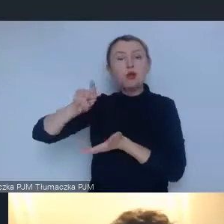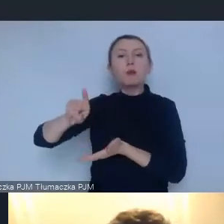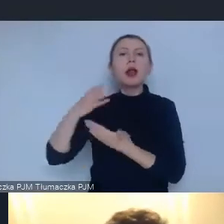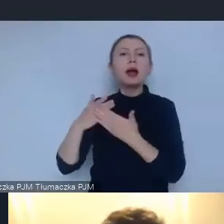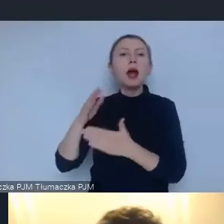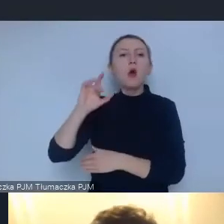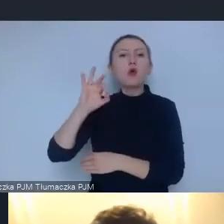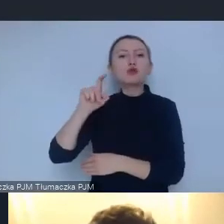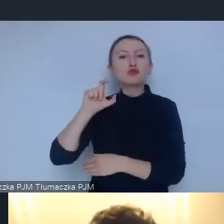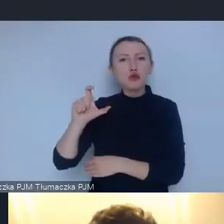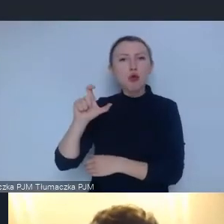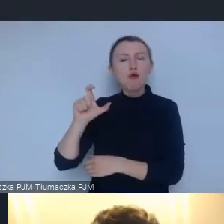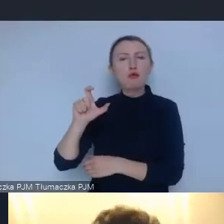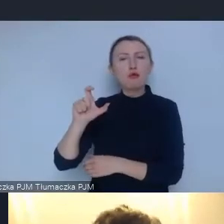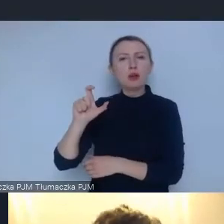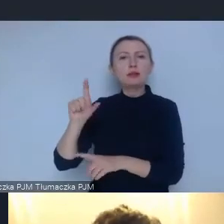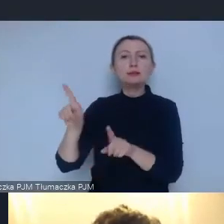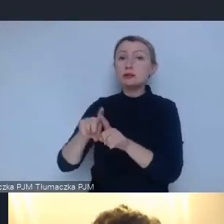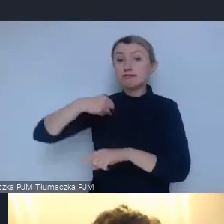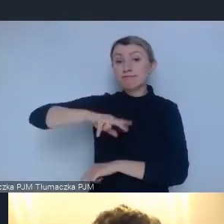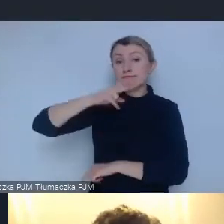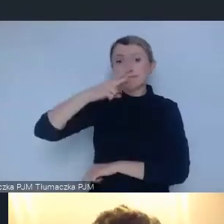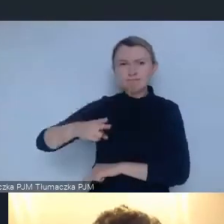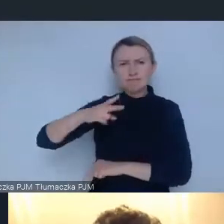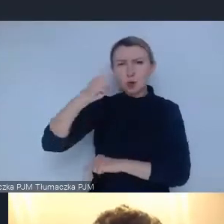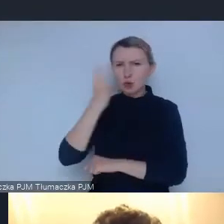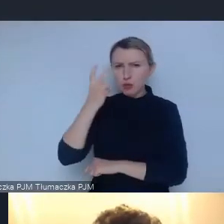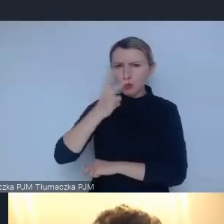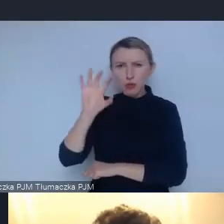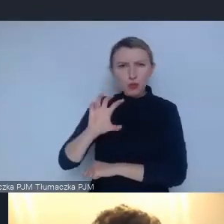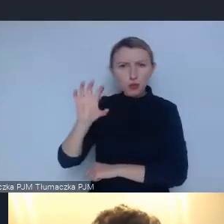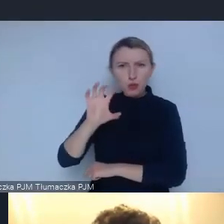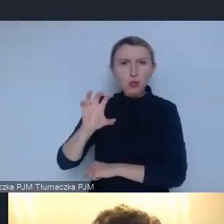Ostrowiec, co też obserwujemy z dużym zainteresowaniem,